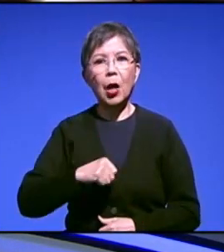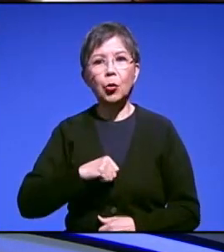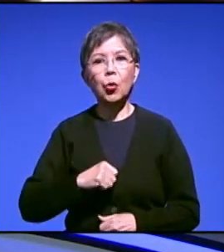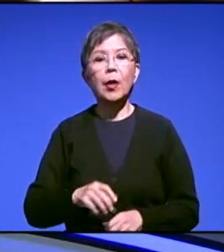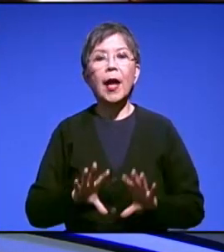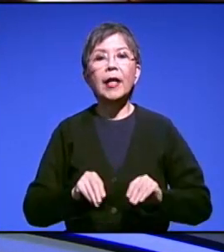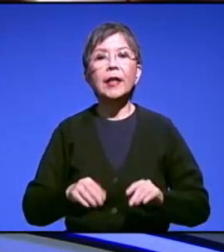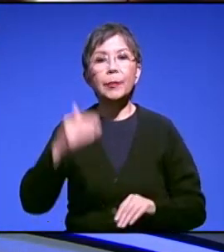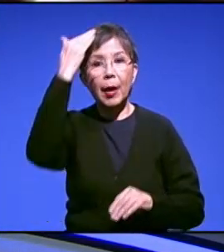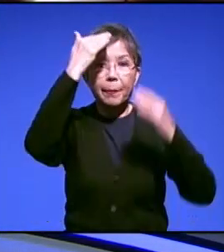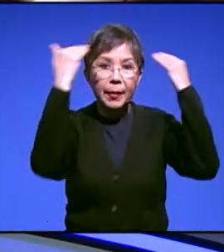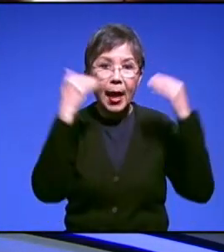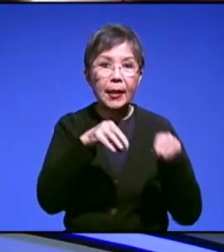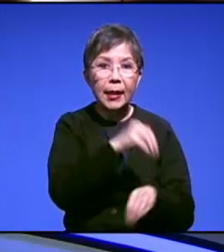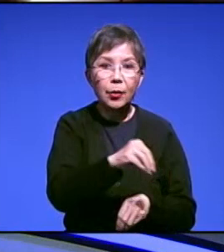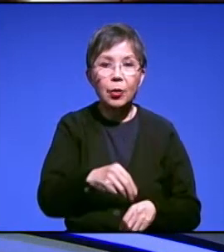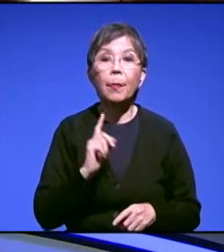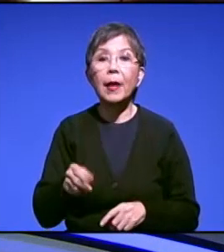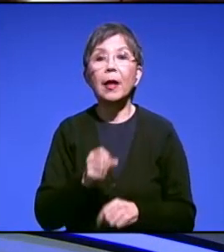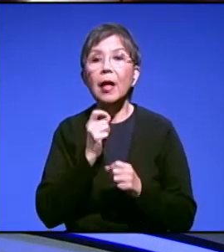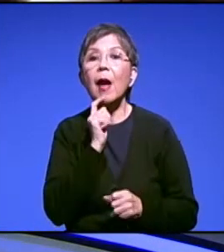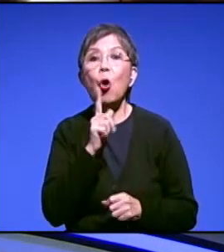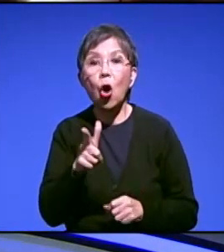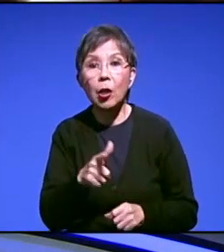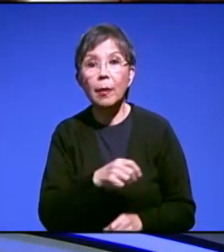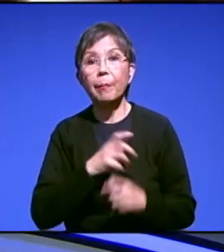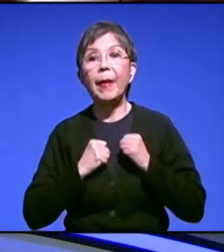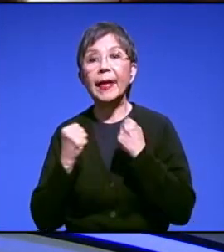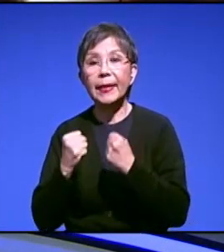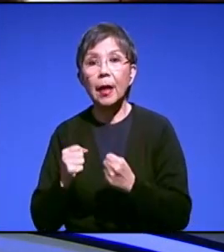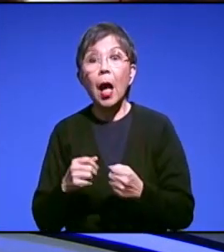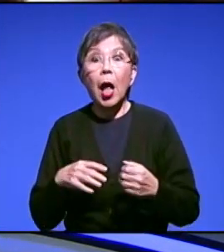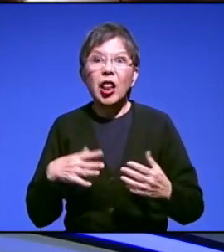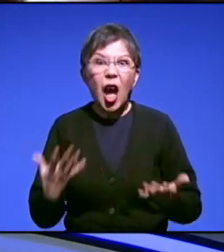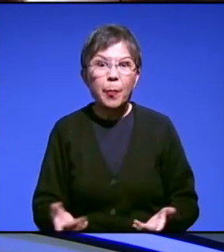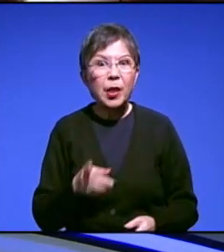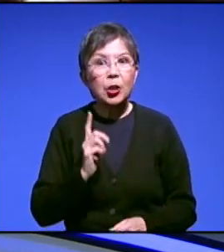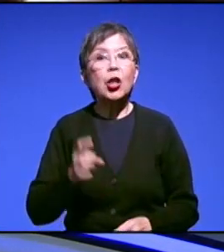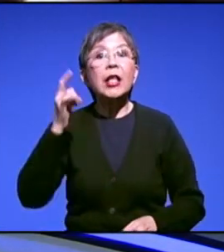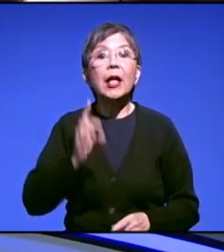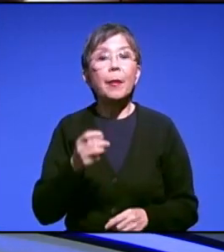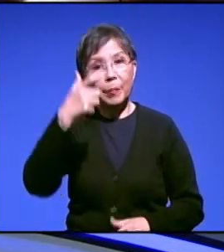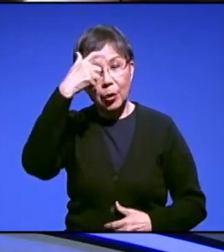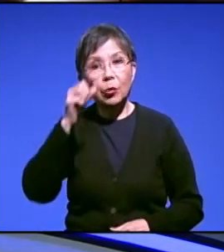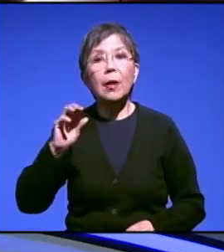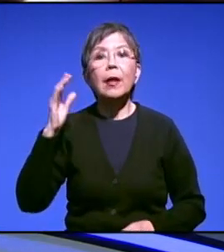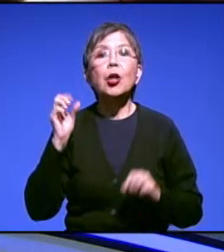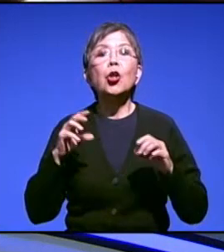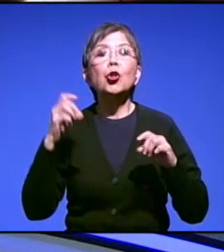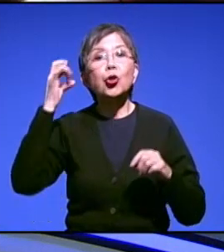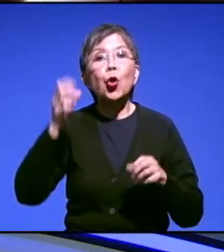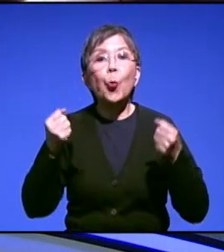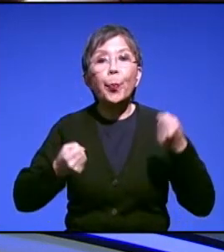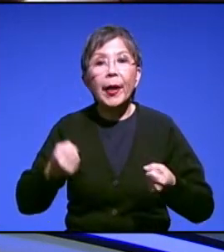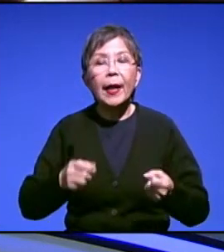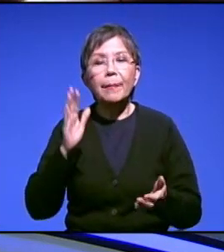berprofesi sebagai petani kepada tim medis. Belakangan diketahui, sang pasien adalah sopir dan pernah bekerja di